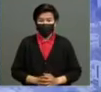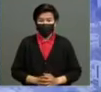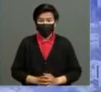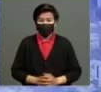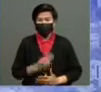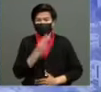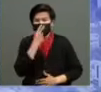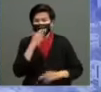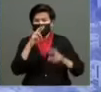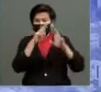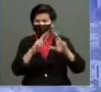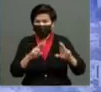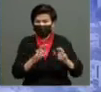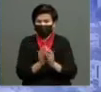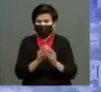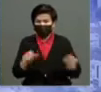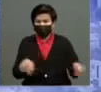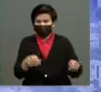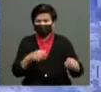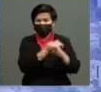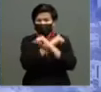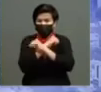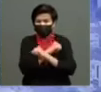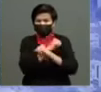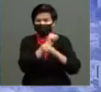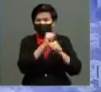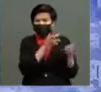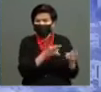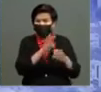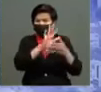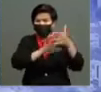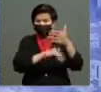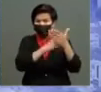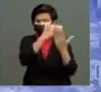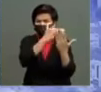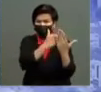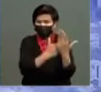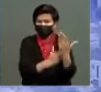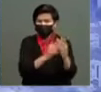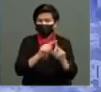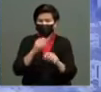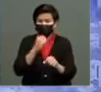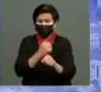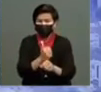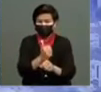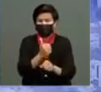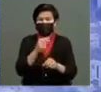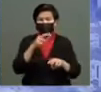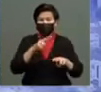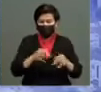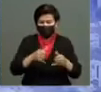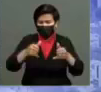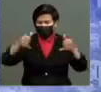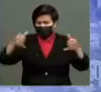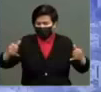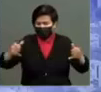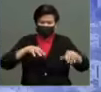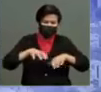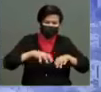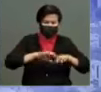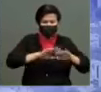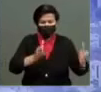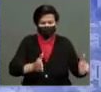ามีมาตรการที่เขาจะเรียกว่าอะไรฮะดูแลลูกค้าเขานั่งห่างๆกันหรือจัดพื้นที่อะไรทั้งหล